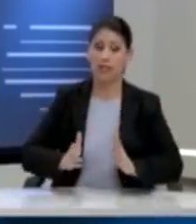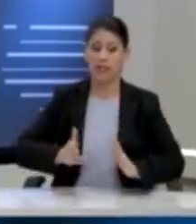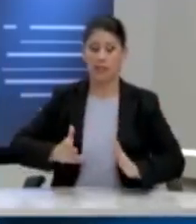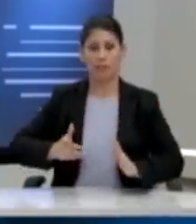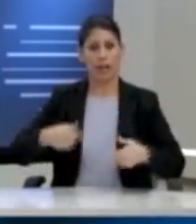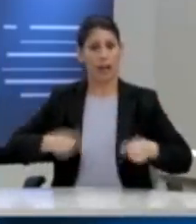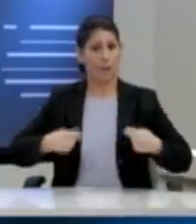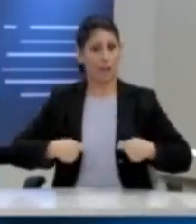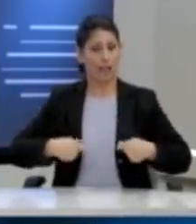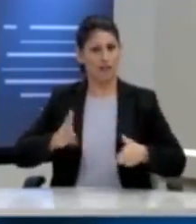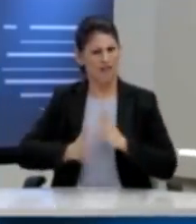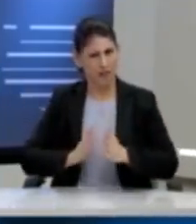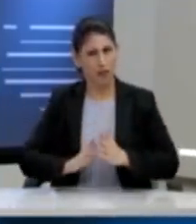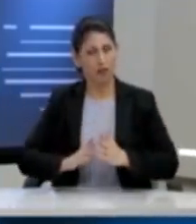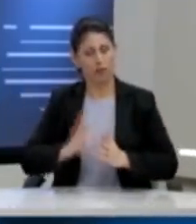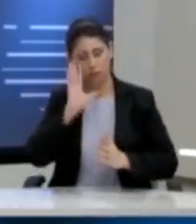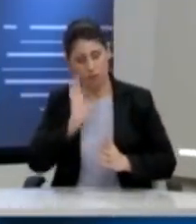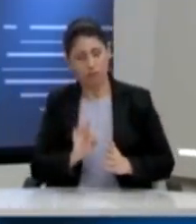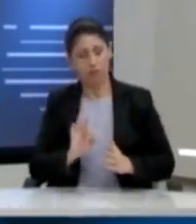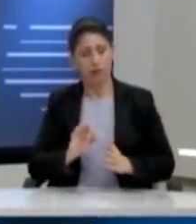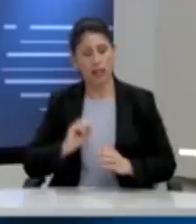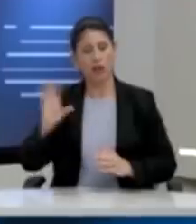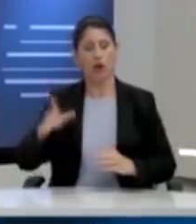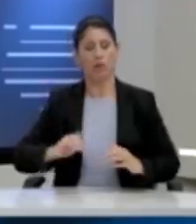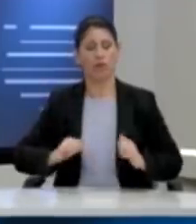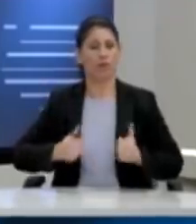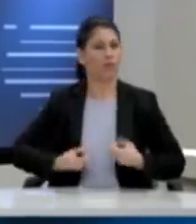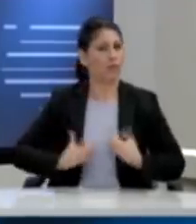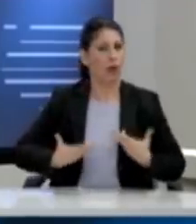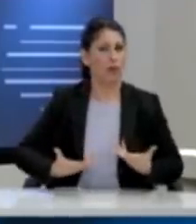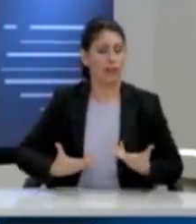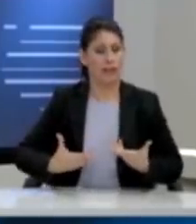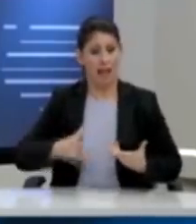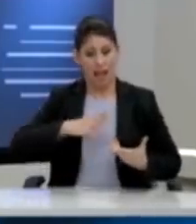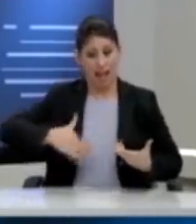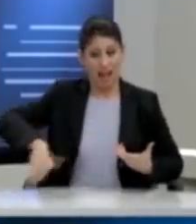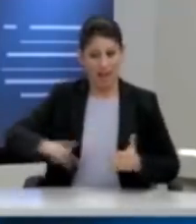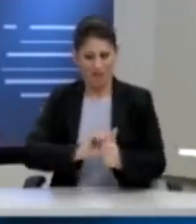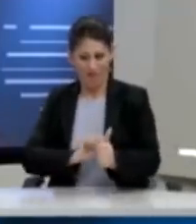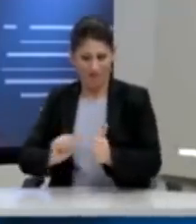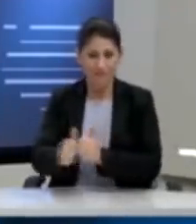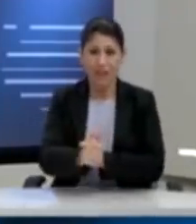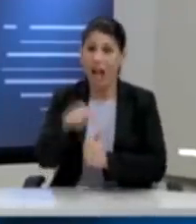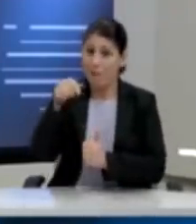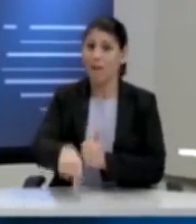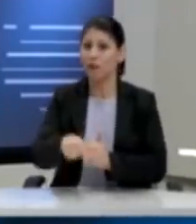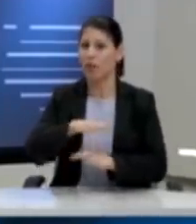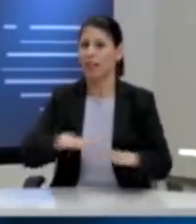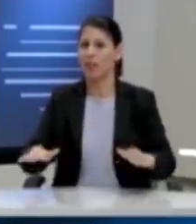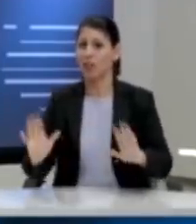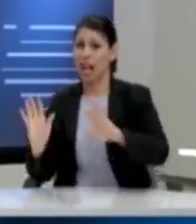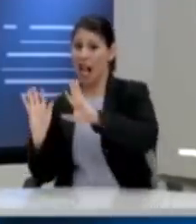βαρβαρότητα. Αντικειμενικά και πέρα από προθέσεις. Όμως ο λαός θα βγει στο προσκήνιο. Με αυτό θα τελειώσω.